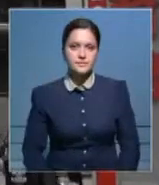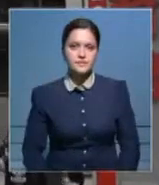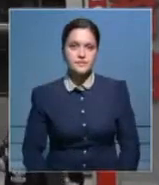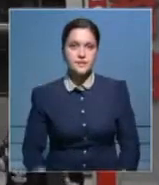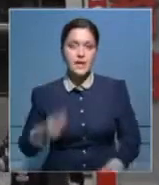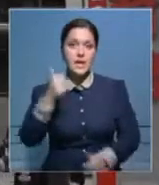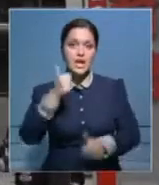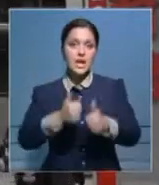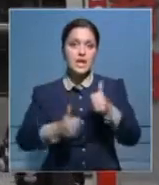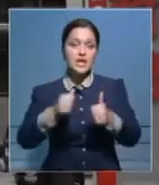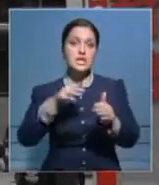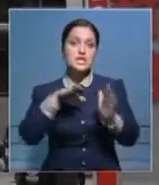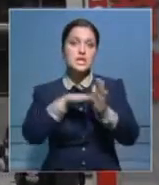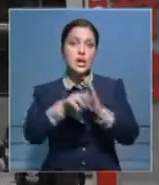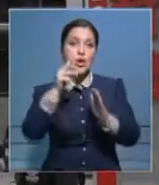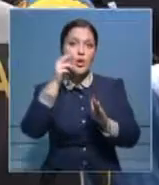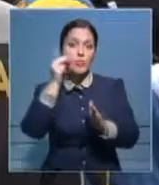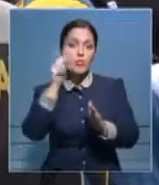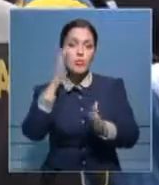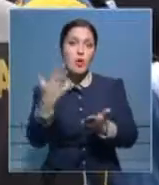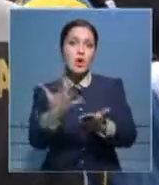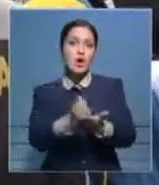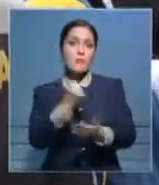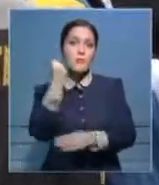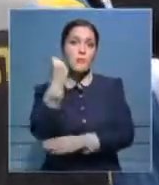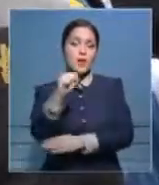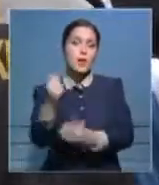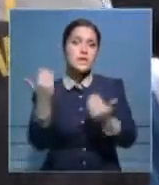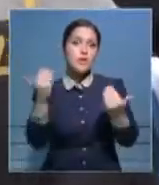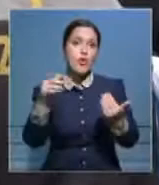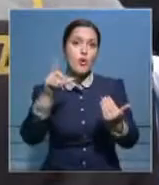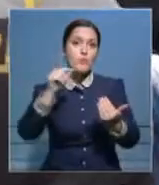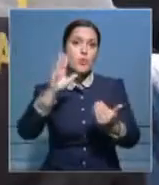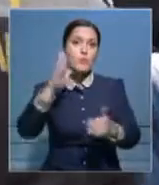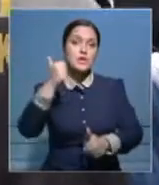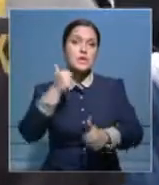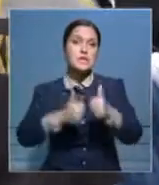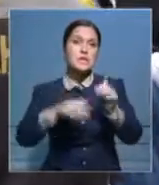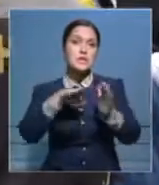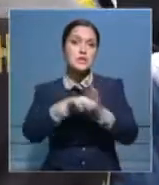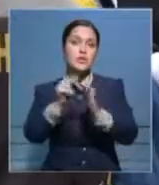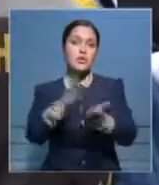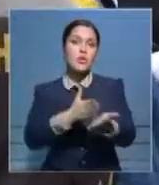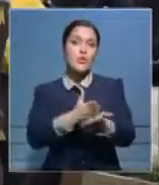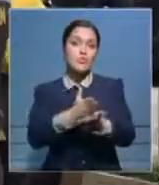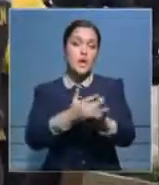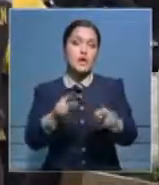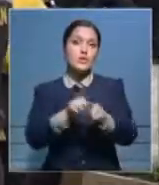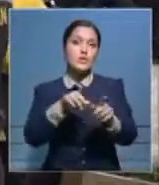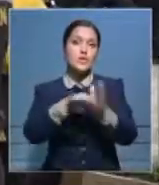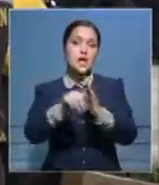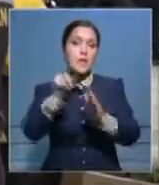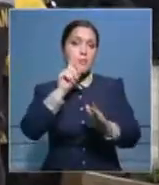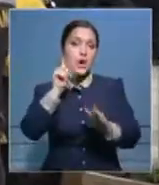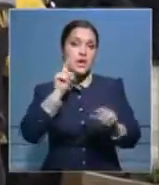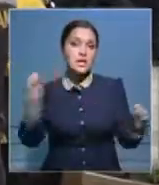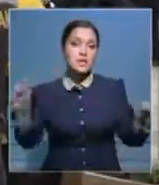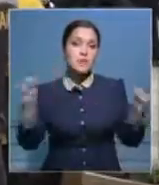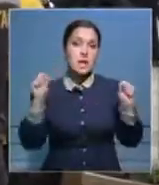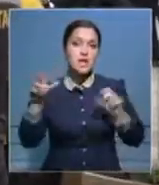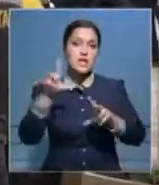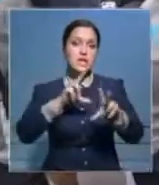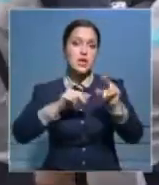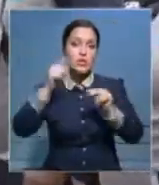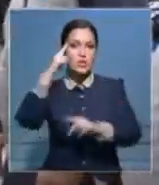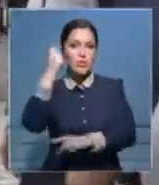Чемпион мира среди мужчин определится сегодня, а в понедельник пройдут соревнования среди ветеранов, а также среди молодых спортсменов.